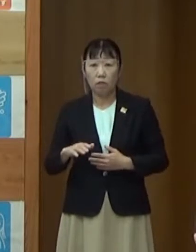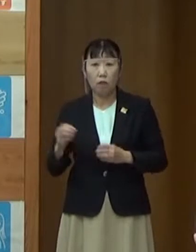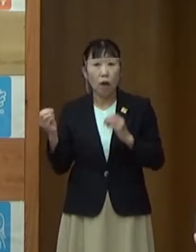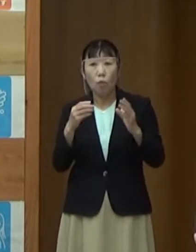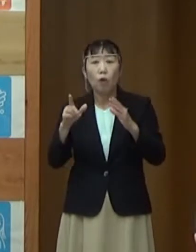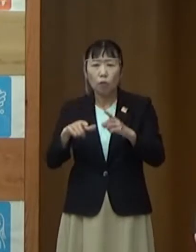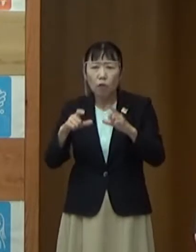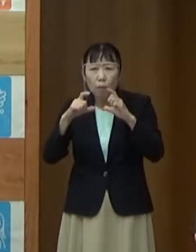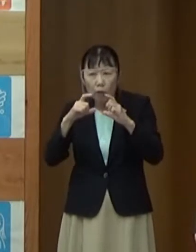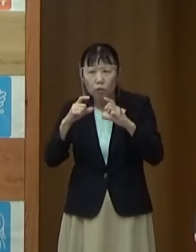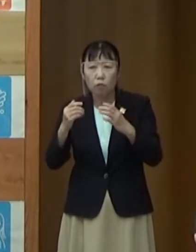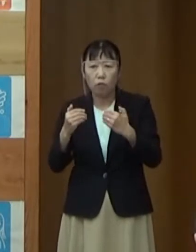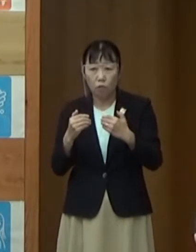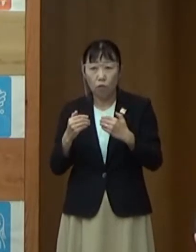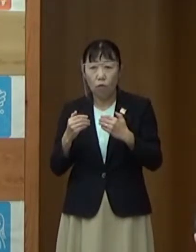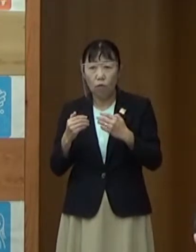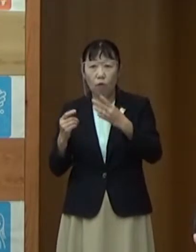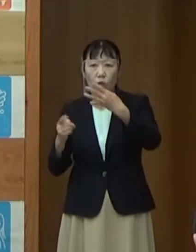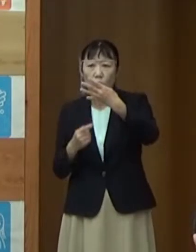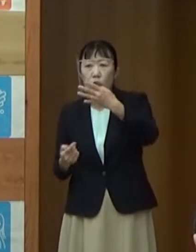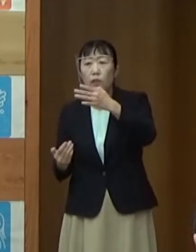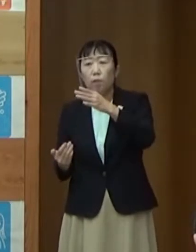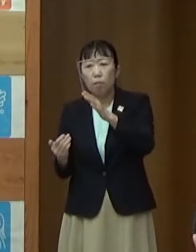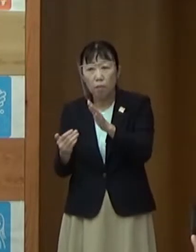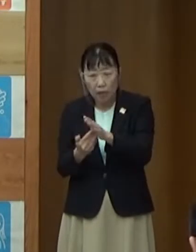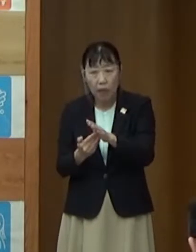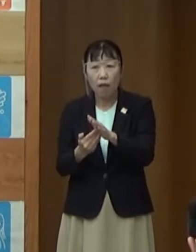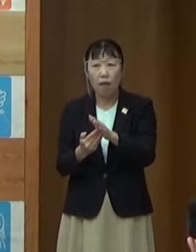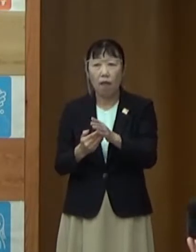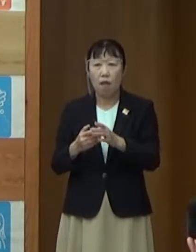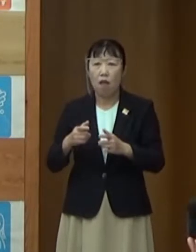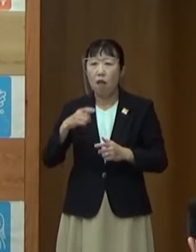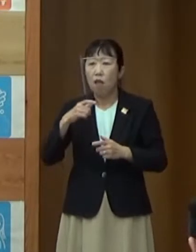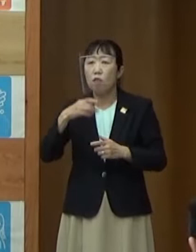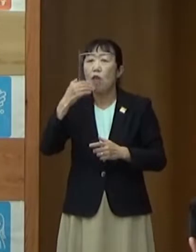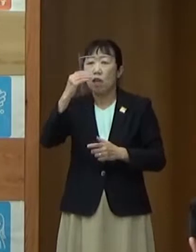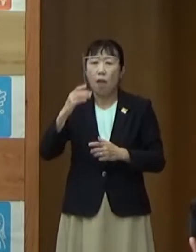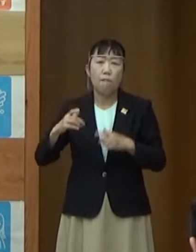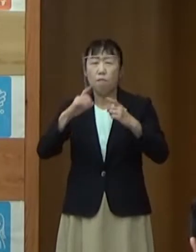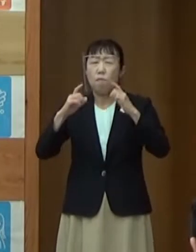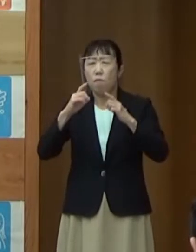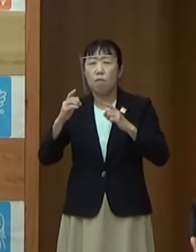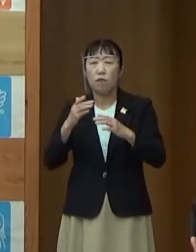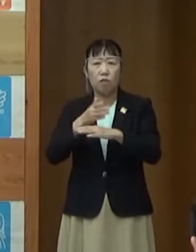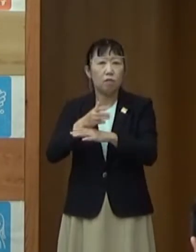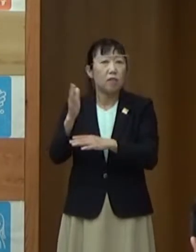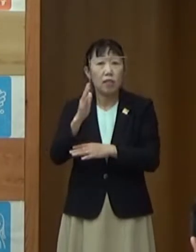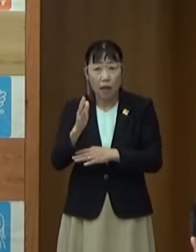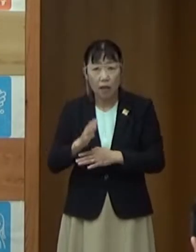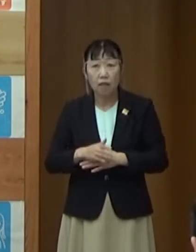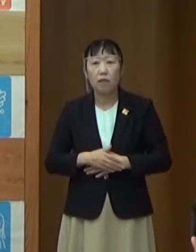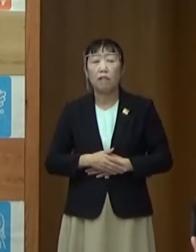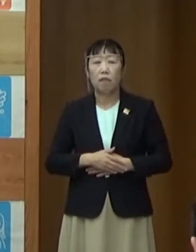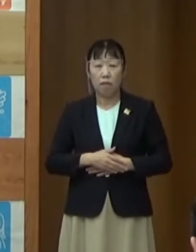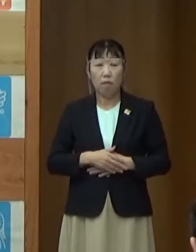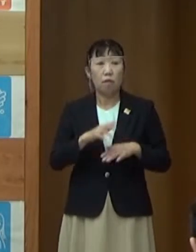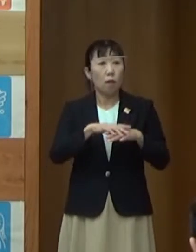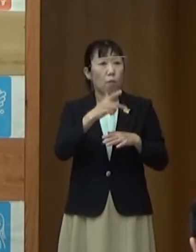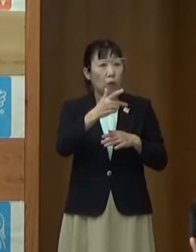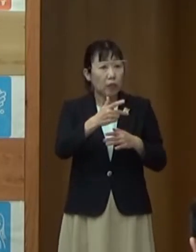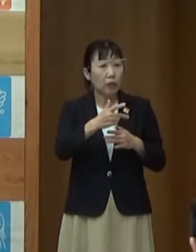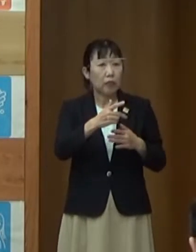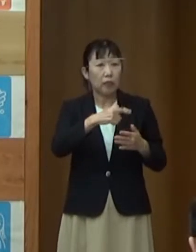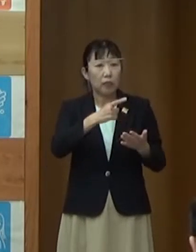スク、4人以内短時間、大声出さない、深酒しない、こういったことについて札幌市以外の皆様につい